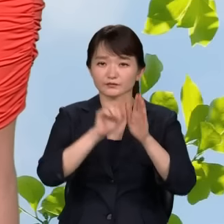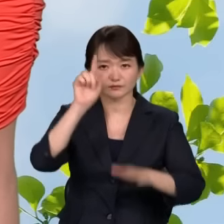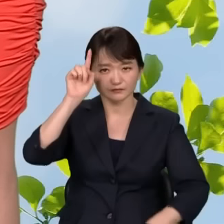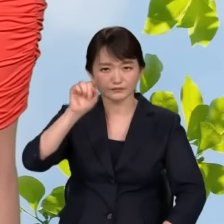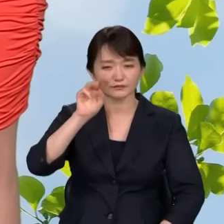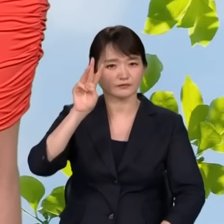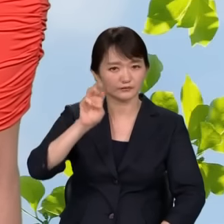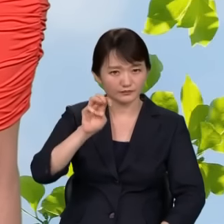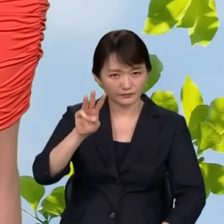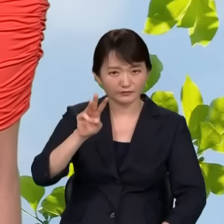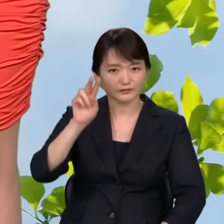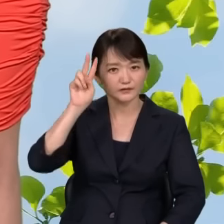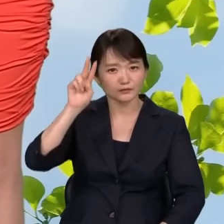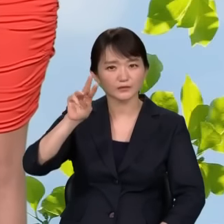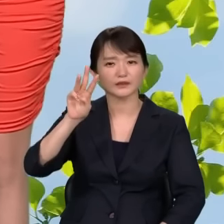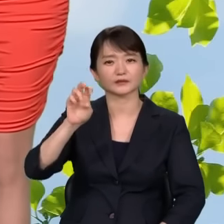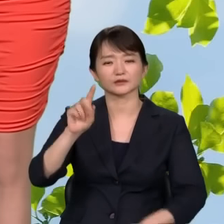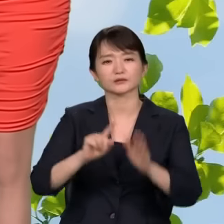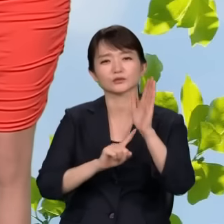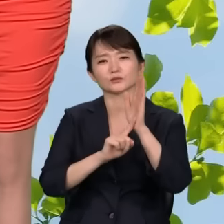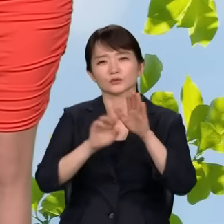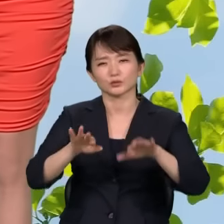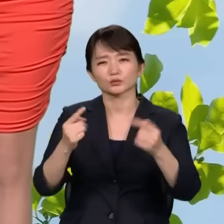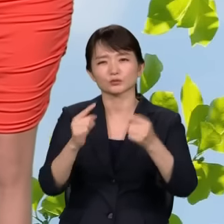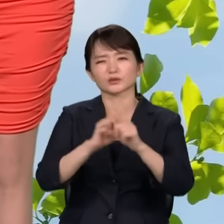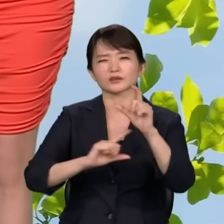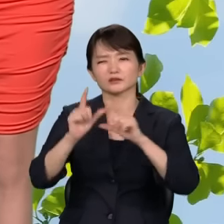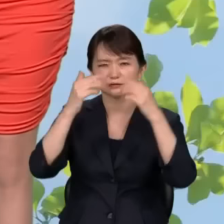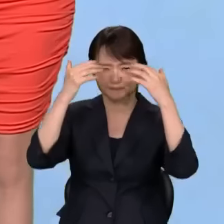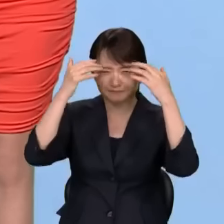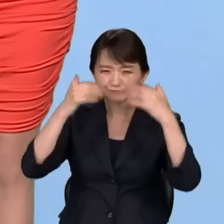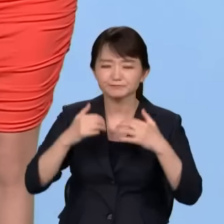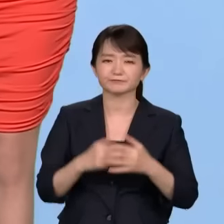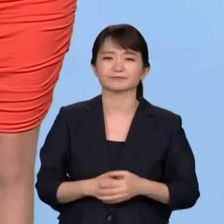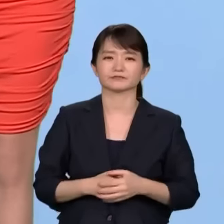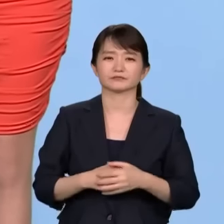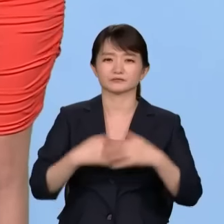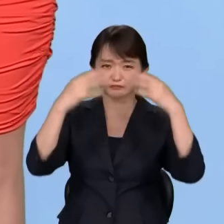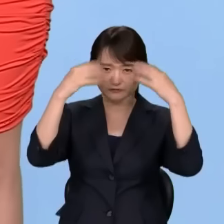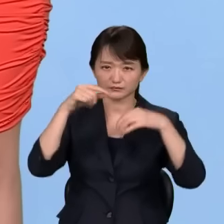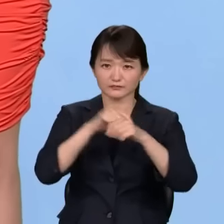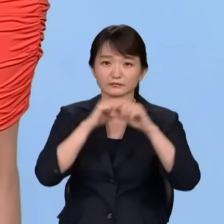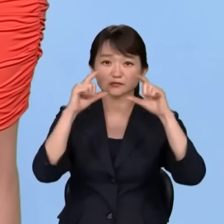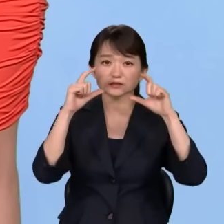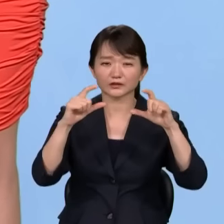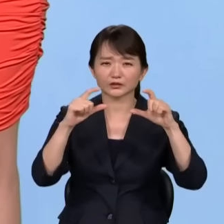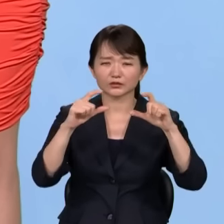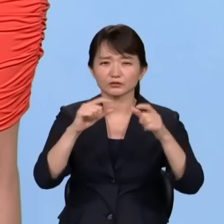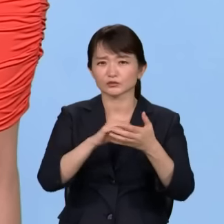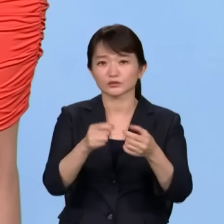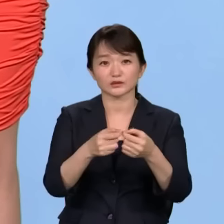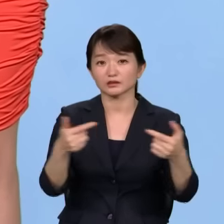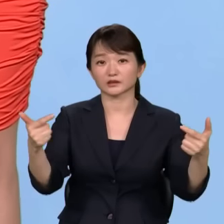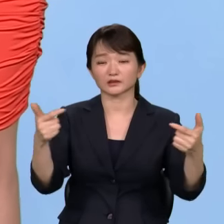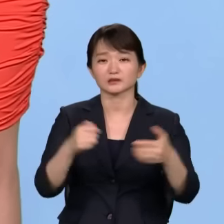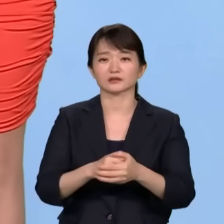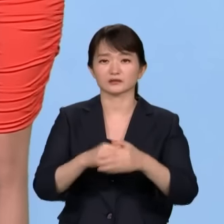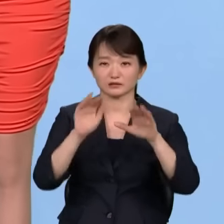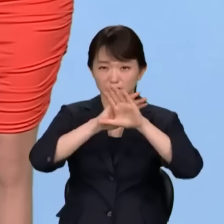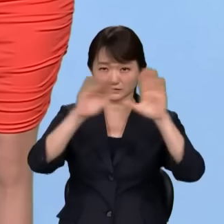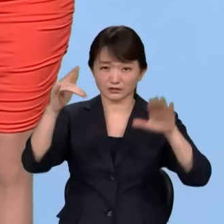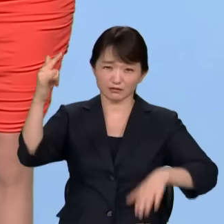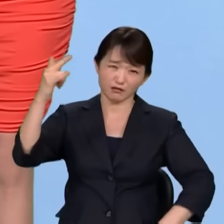33도, 모레는 32도까지 올라 오늘보다 더 덥겠습니다. 폭염특보도 점차 강화되고 있는데요. 여기에 한낮은